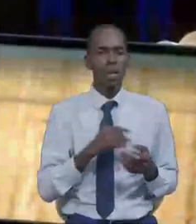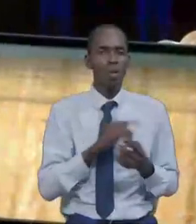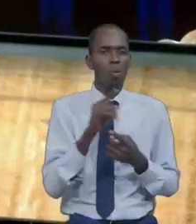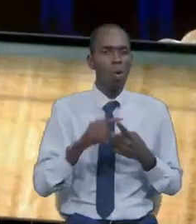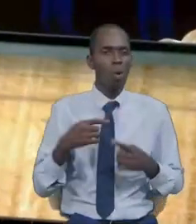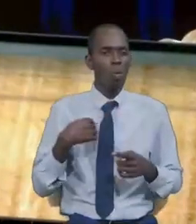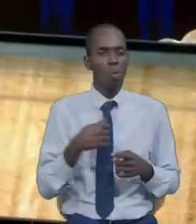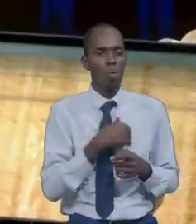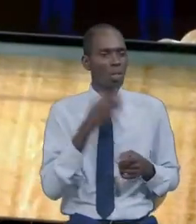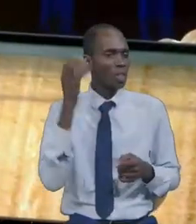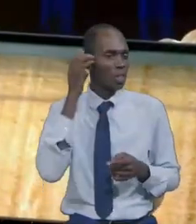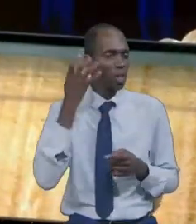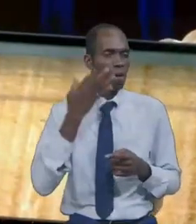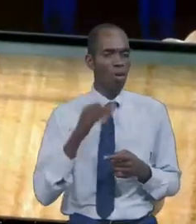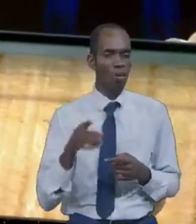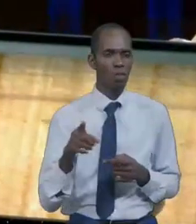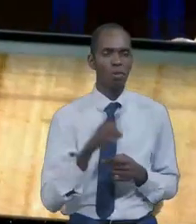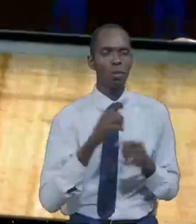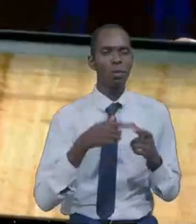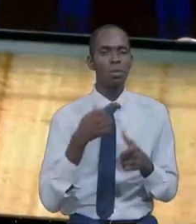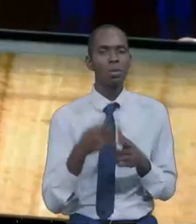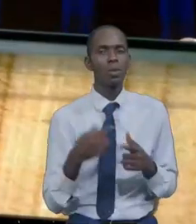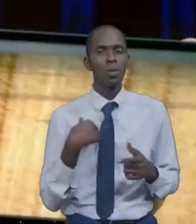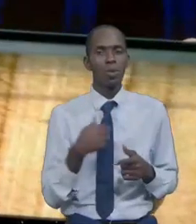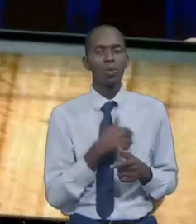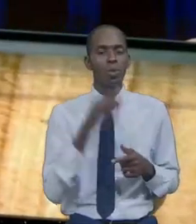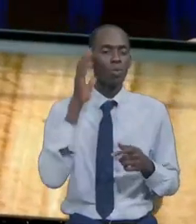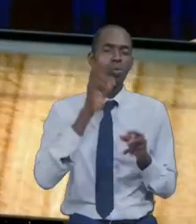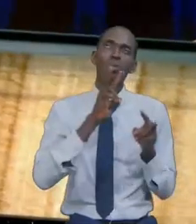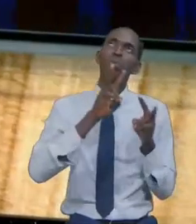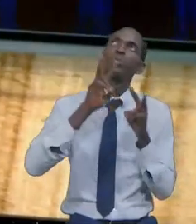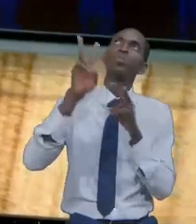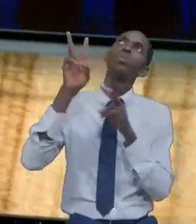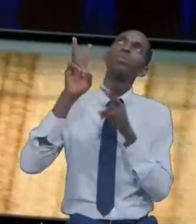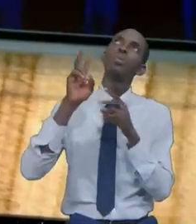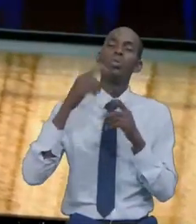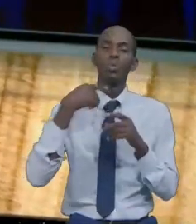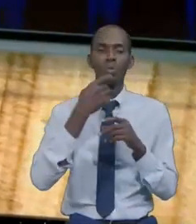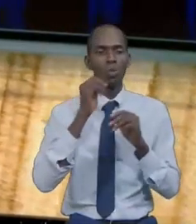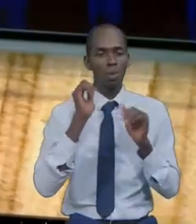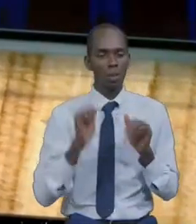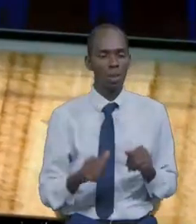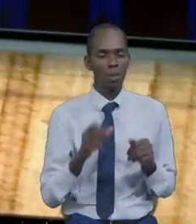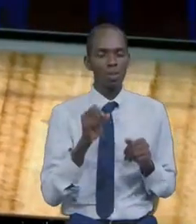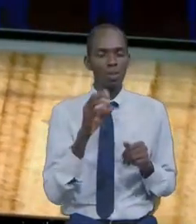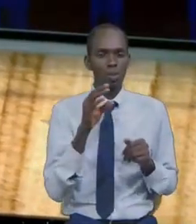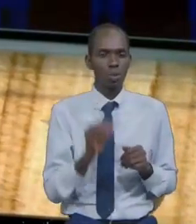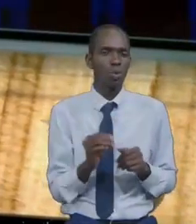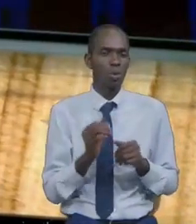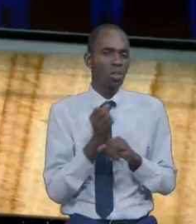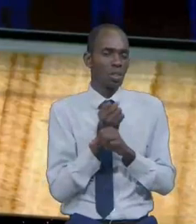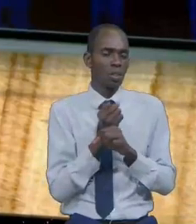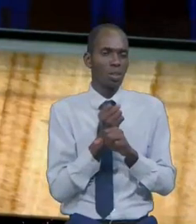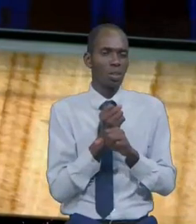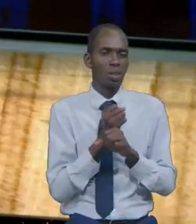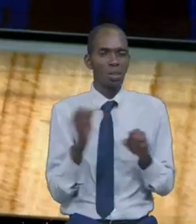spirituels, lorsque nous attendrons de toi et que nous levions les regards vers Dieu pour Dieu, le Dieu qui peut